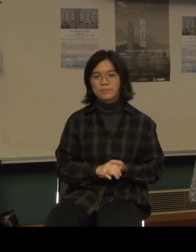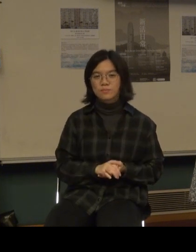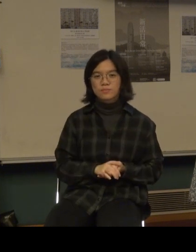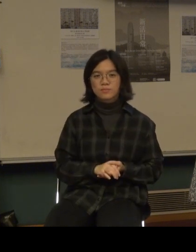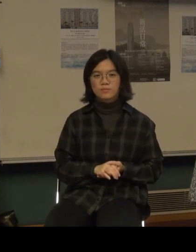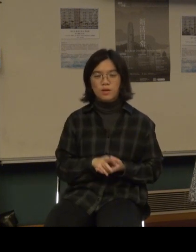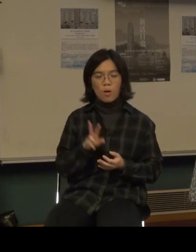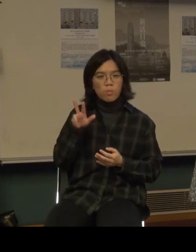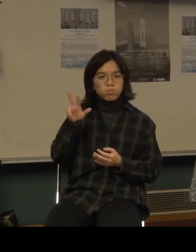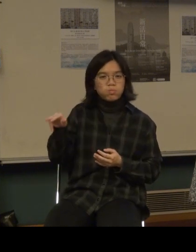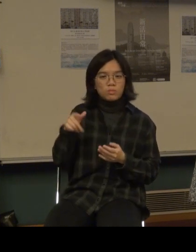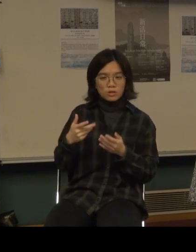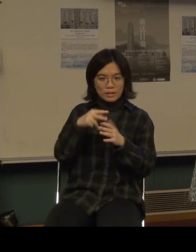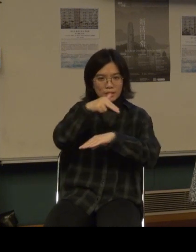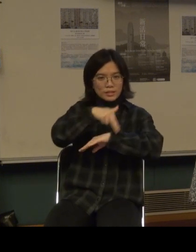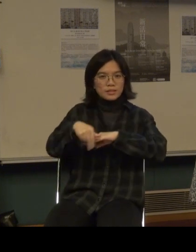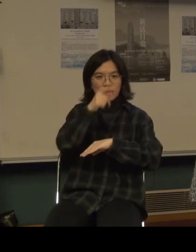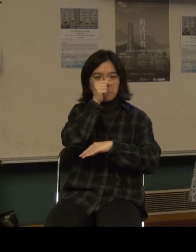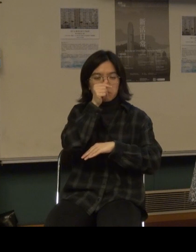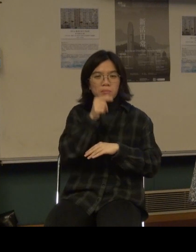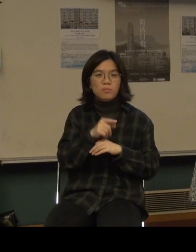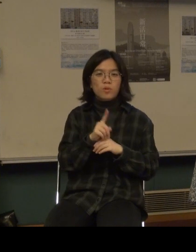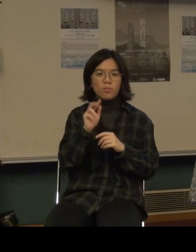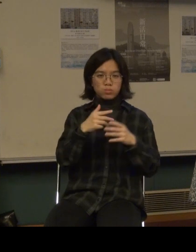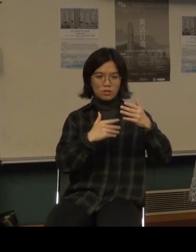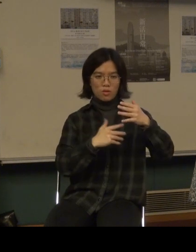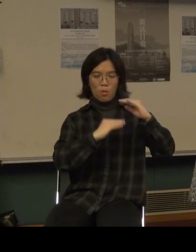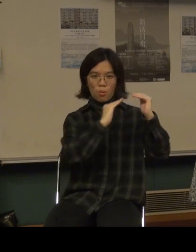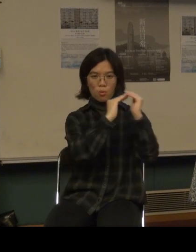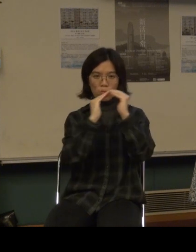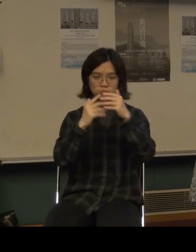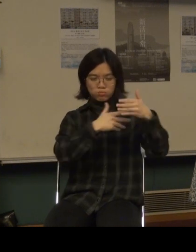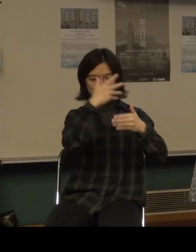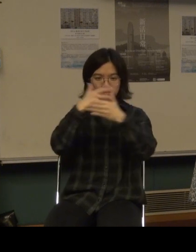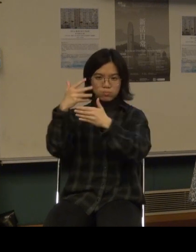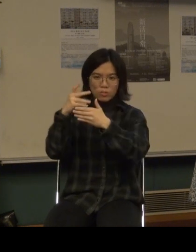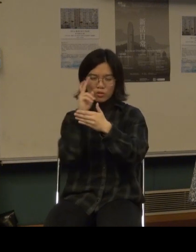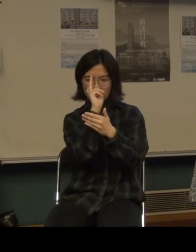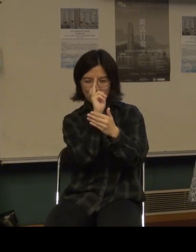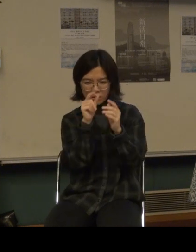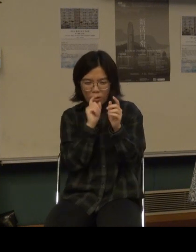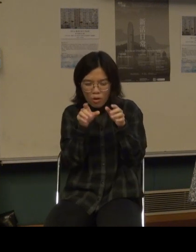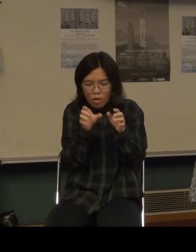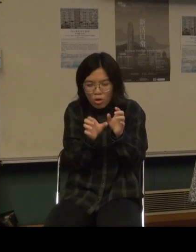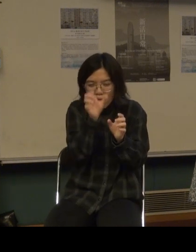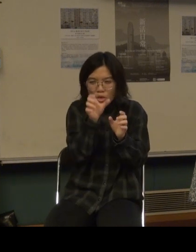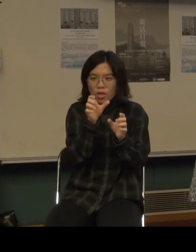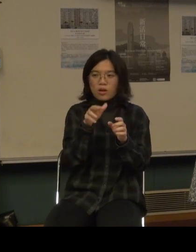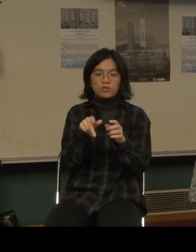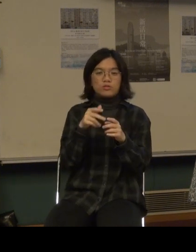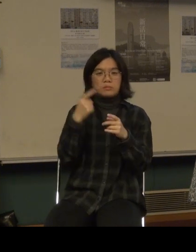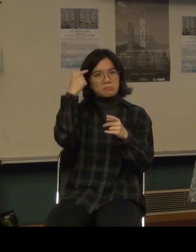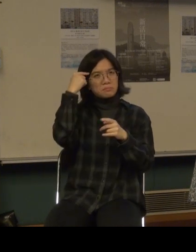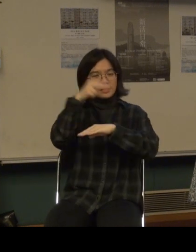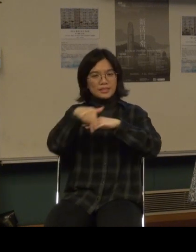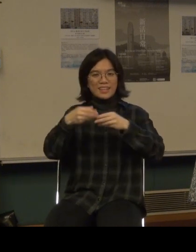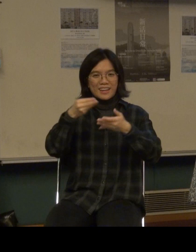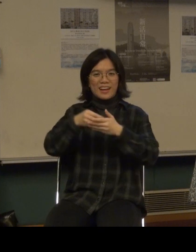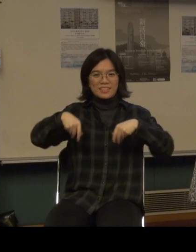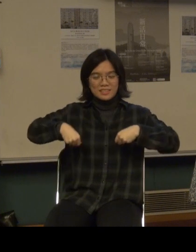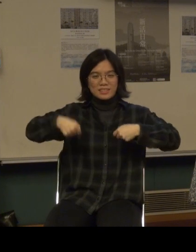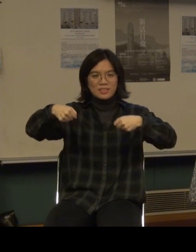一紮唐樓咧中間個空位咧。嗱、那個罅位咧，去起一個街市出嚟，咁所以個街市咧，你會見到好似一個 T 字形咁樣嘅，就係